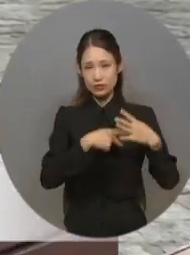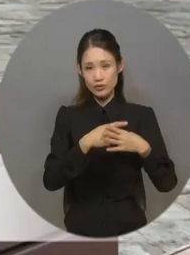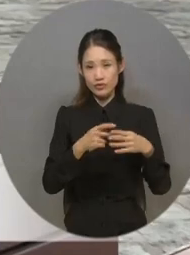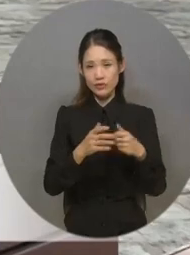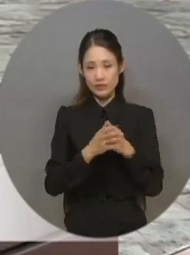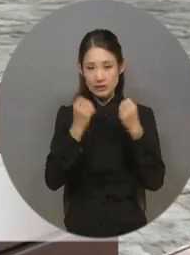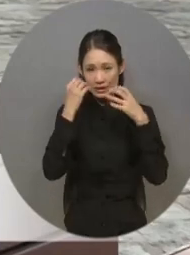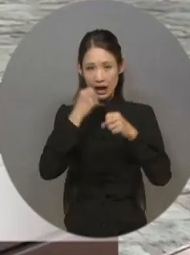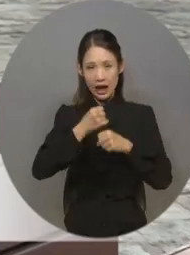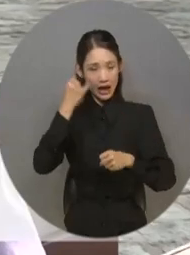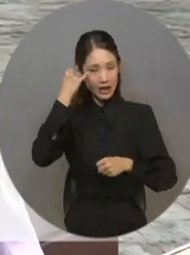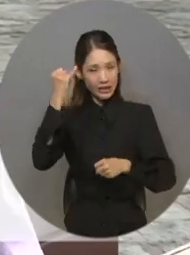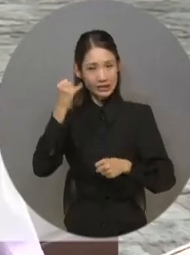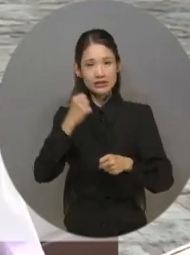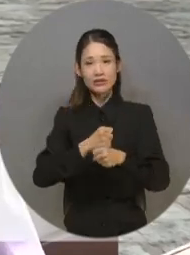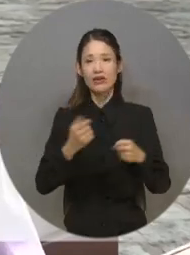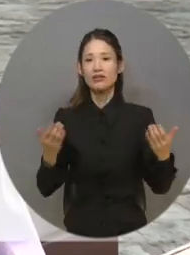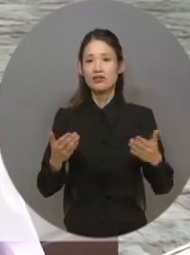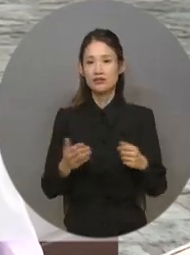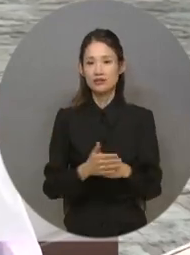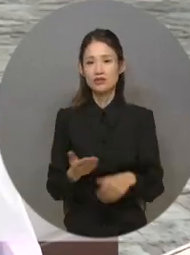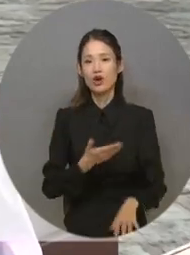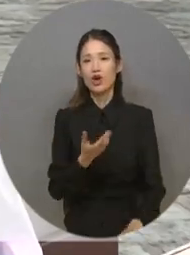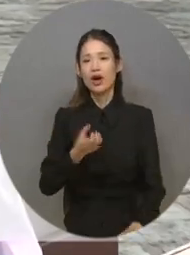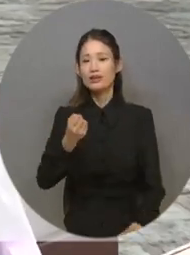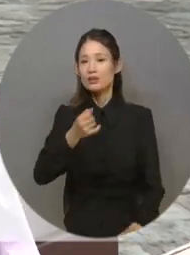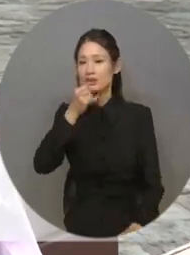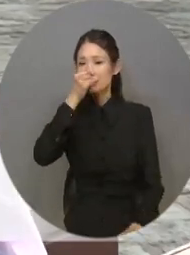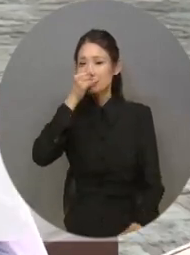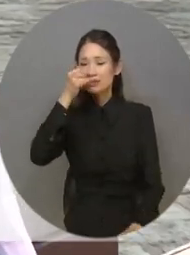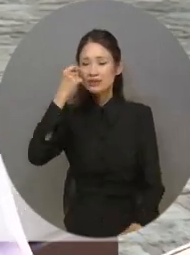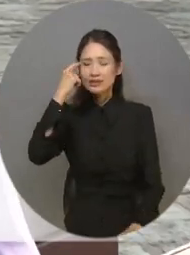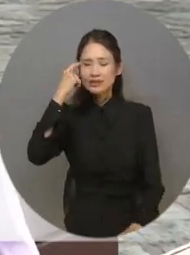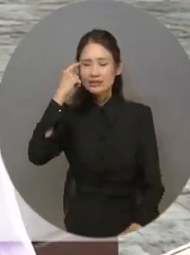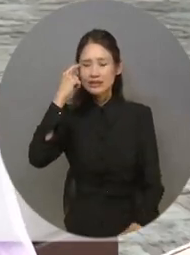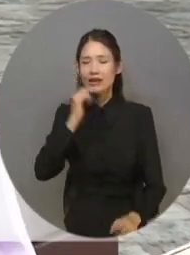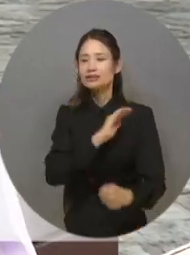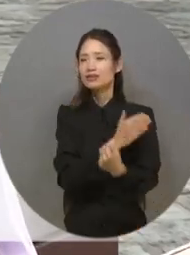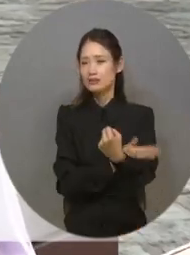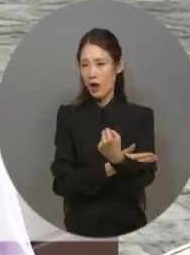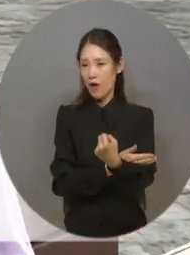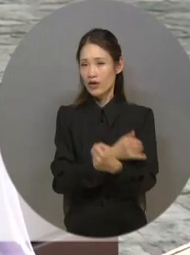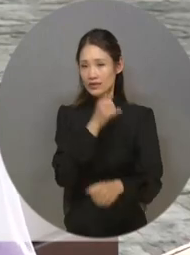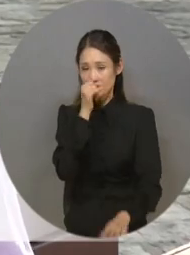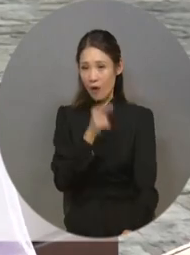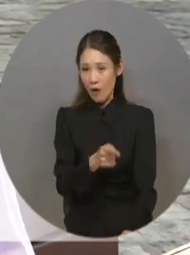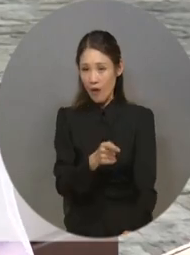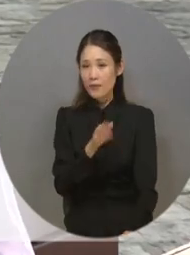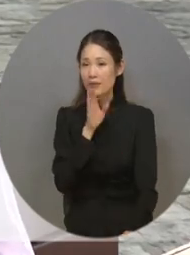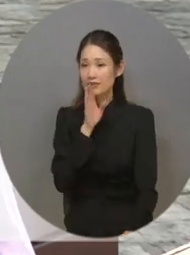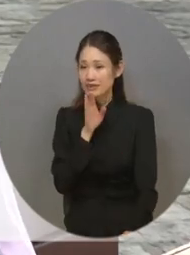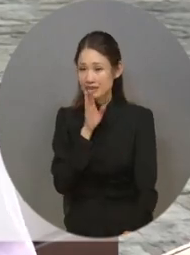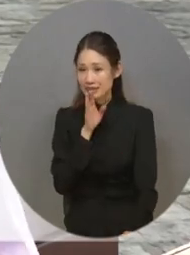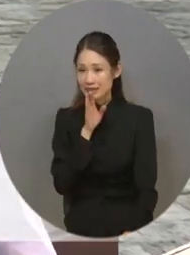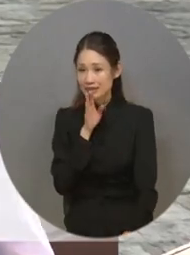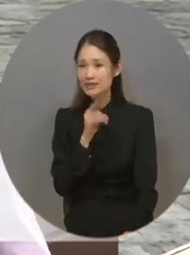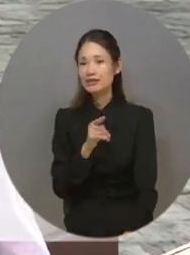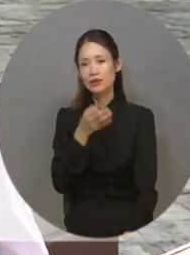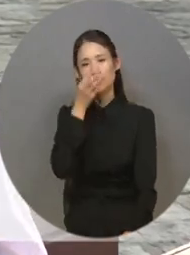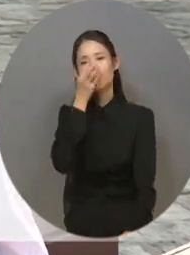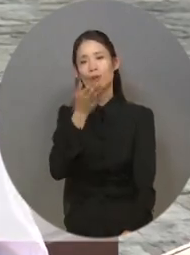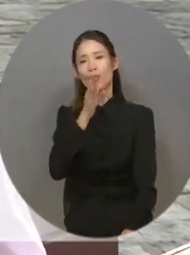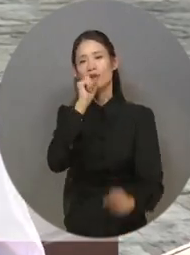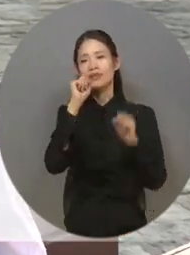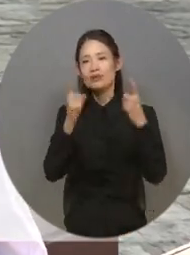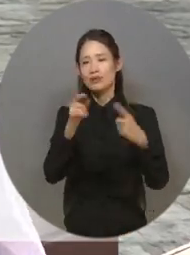되게 창의적인 일이잖아요. 여러분이 갖고 있는 이 이상과 능력들 있잖아요. 펼쳐지 보이지 못한 근데 이번에 보여줄 수 있는